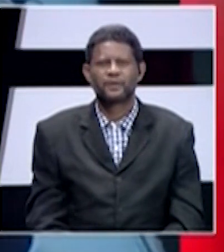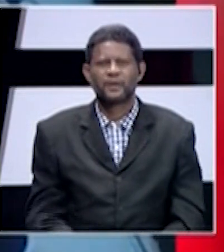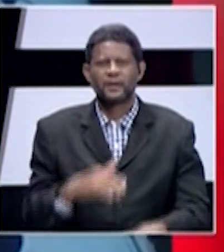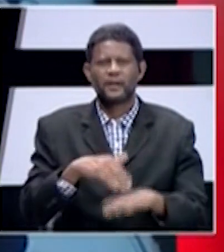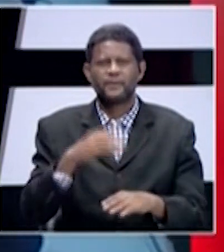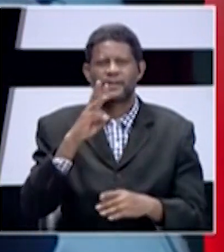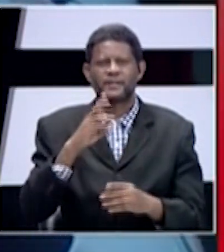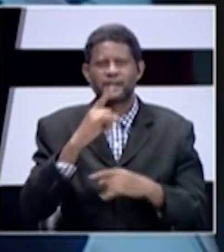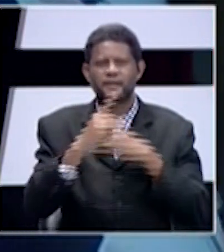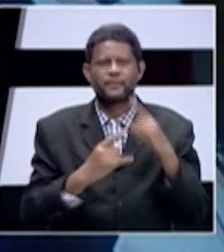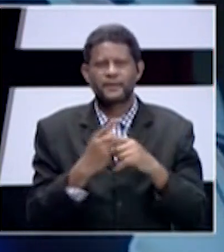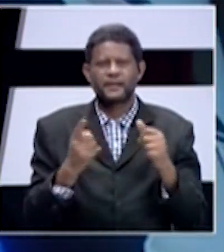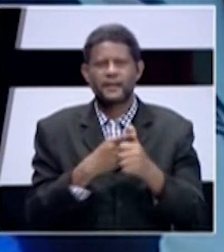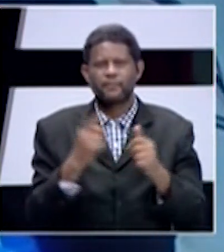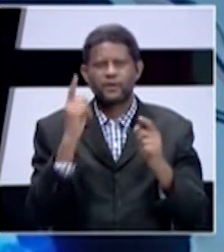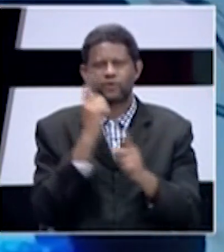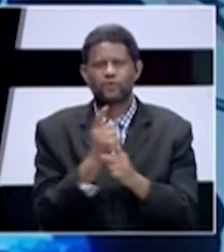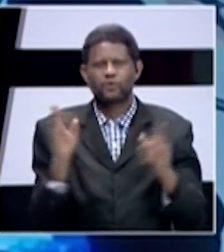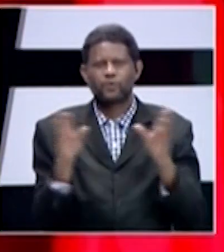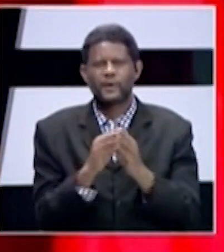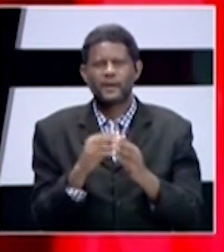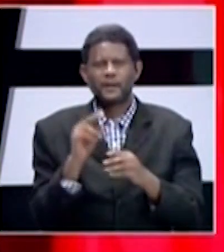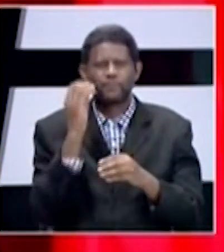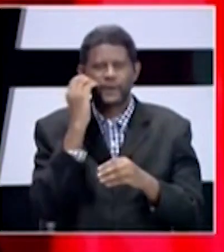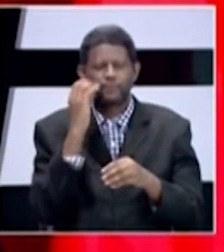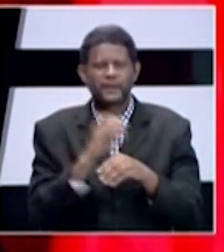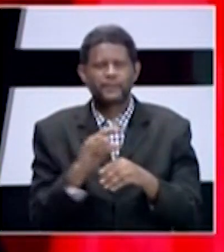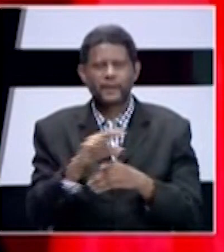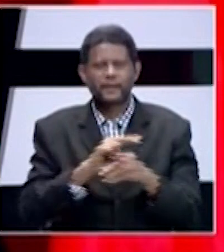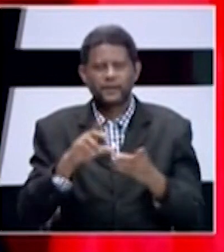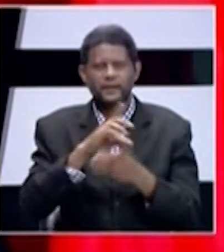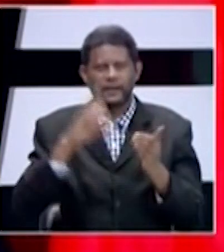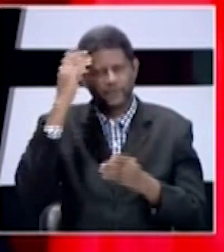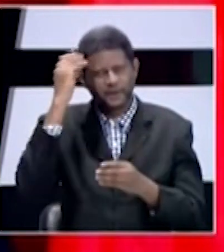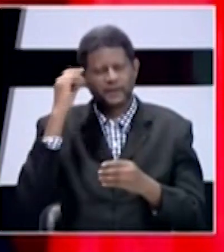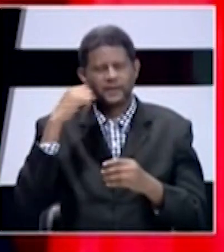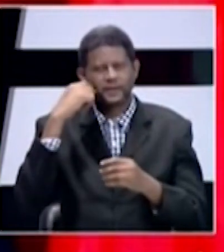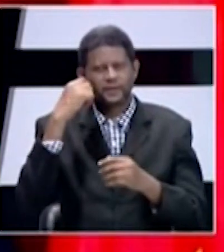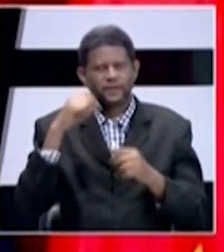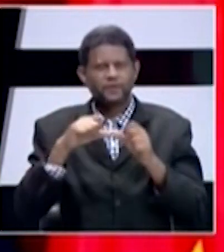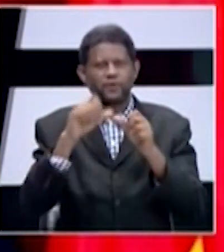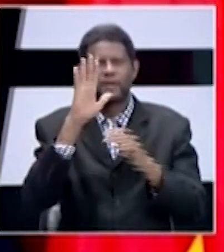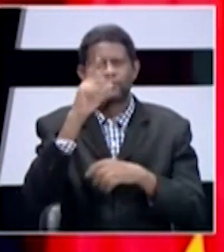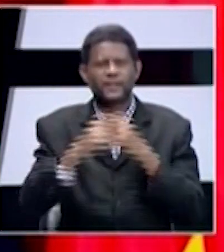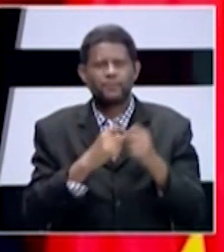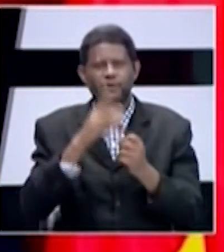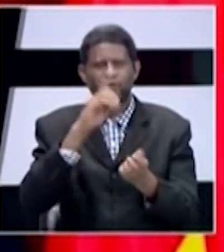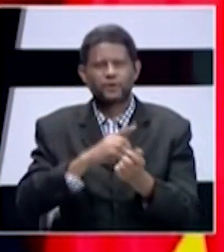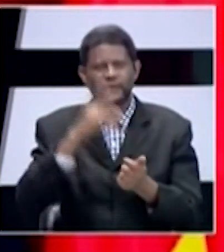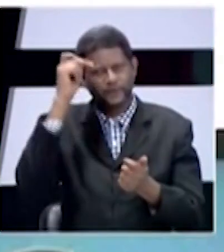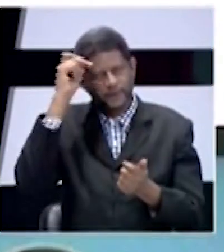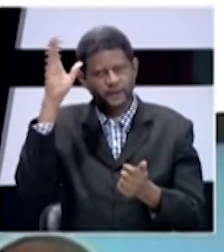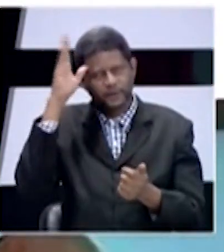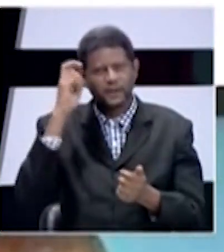ኣብ ሻርሻይ ዘበን ቀዳማይ ስሩዕ ጉባኤ ቤት ምክሪ ብሄራዊ ክልላዊ መንግስቲ ትግራይ ንዝቕፅሉ 5 ዓመታት ዶክተር ደብረፅዮን ገብረ